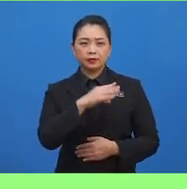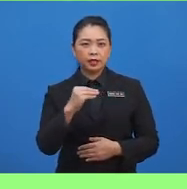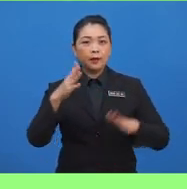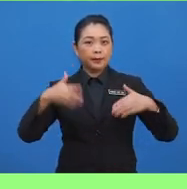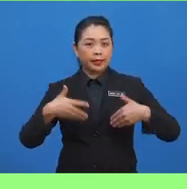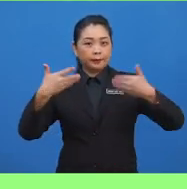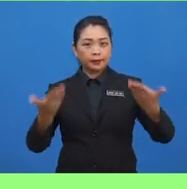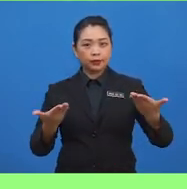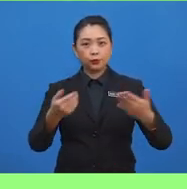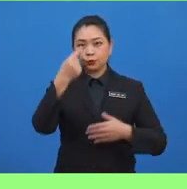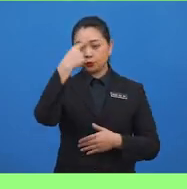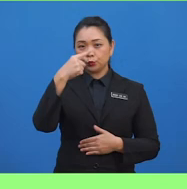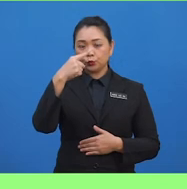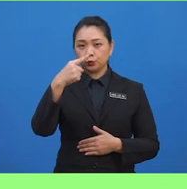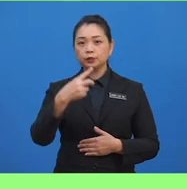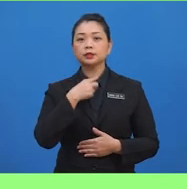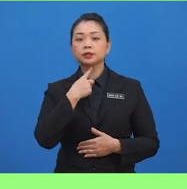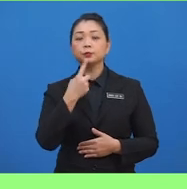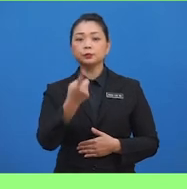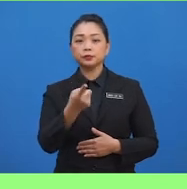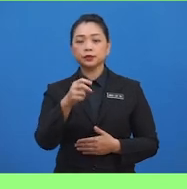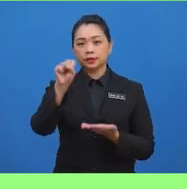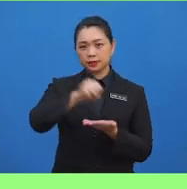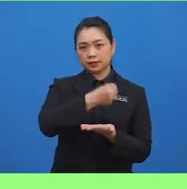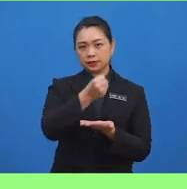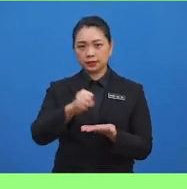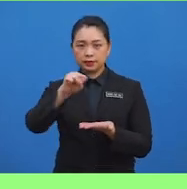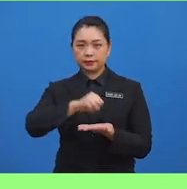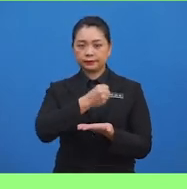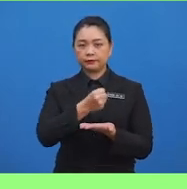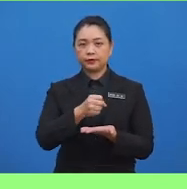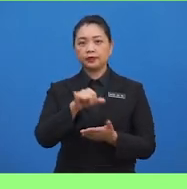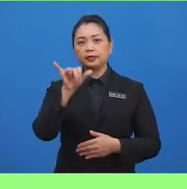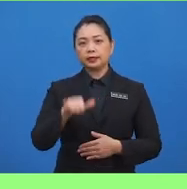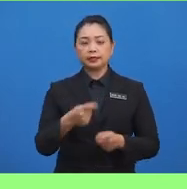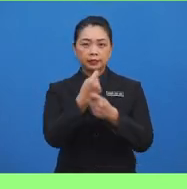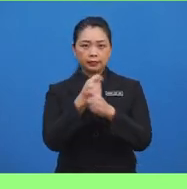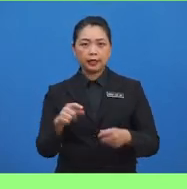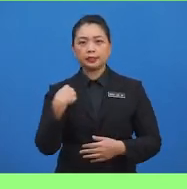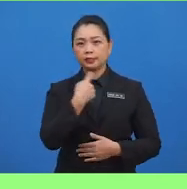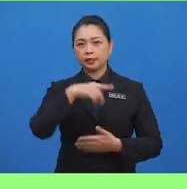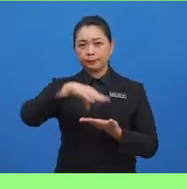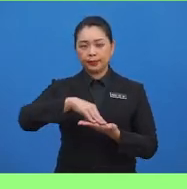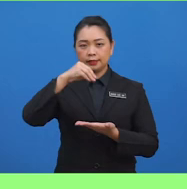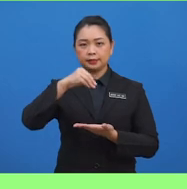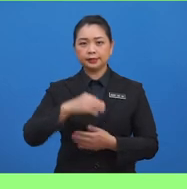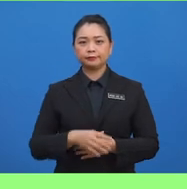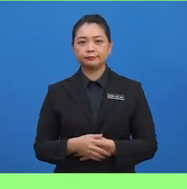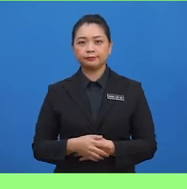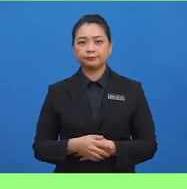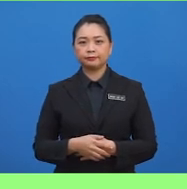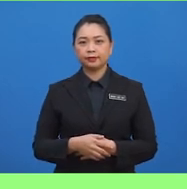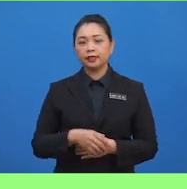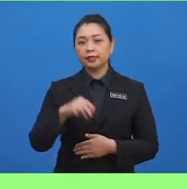bagaimana untuk mendendangkan syair yang telah kita pelajari yaitu